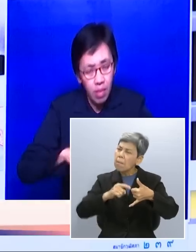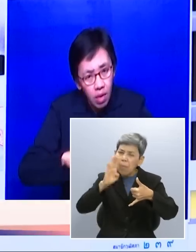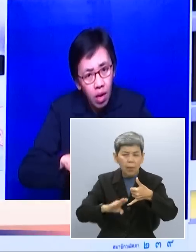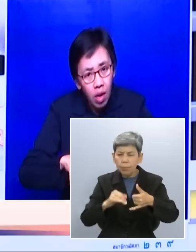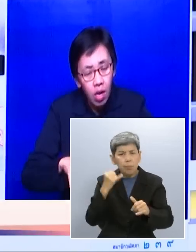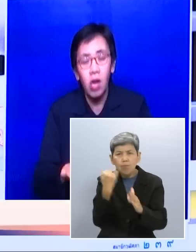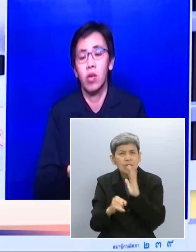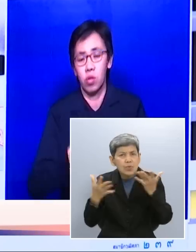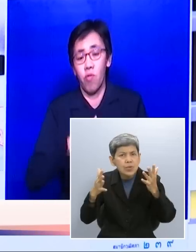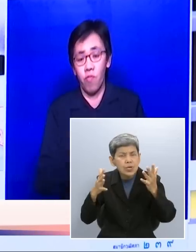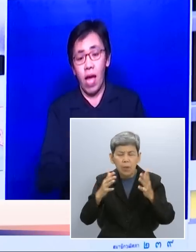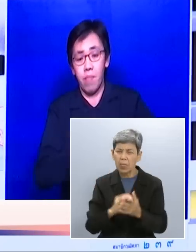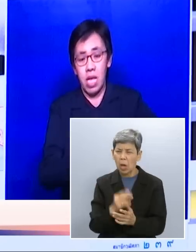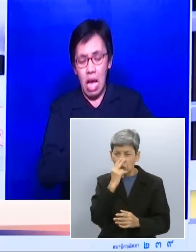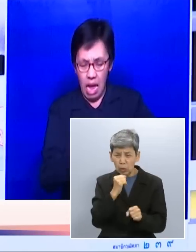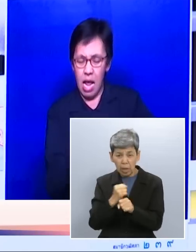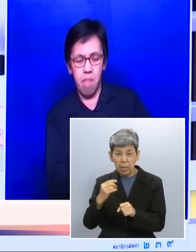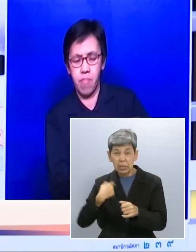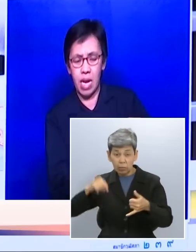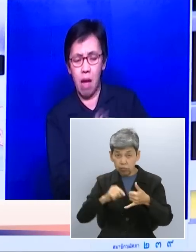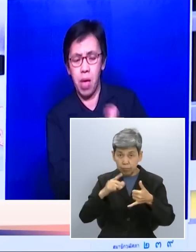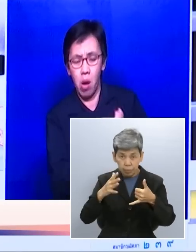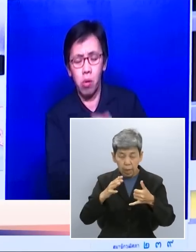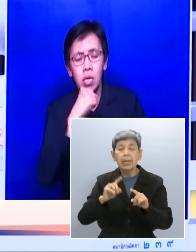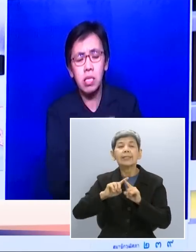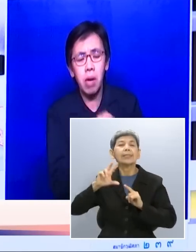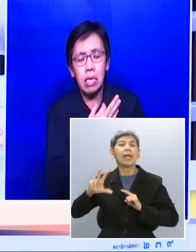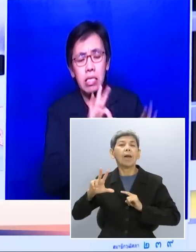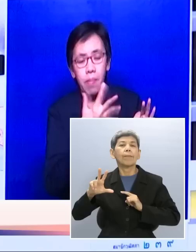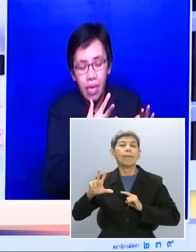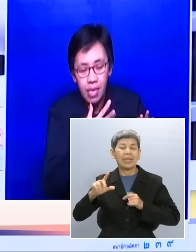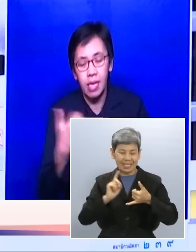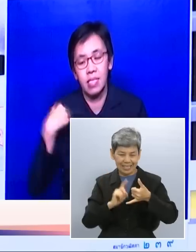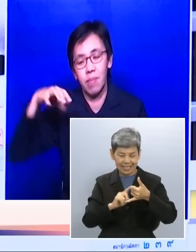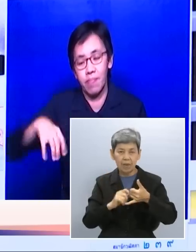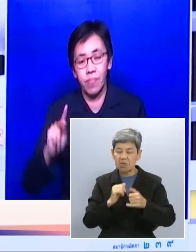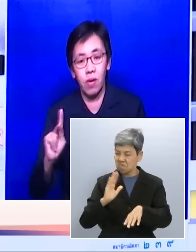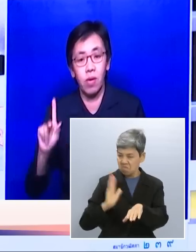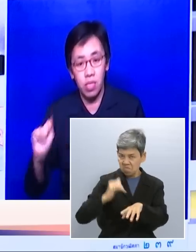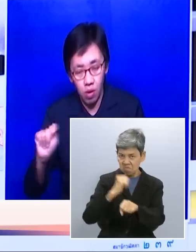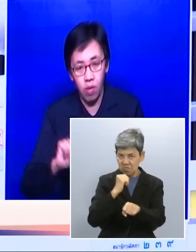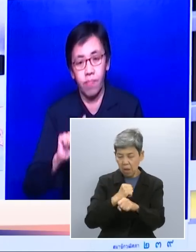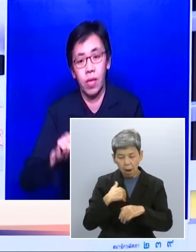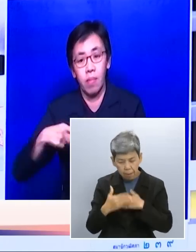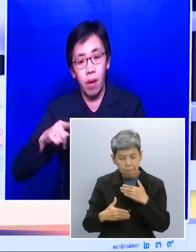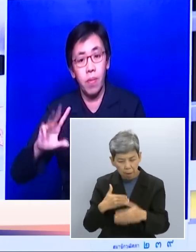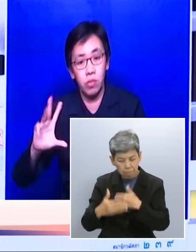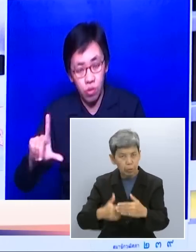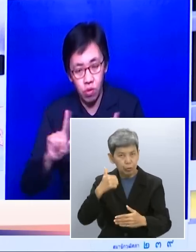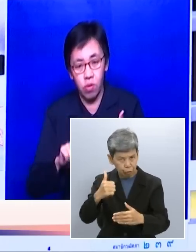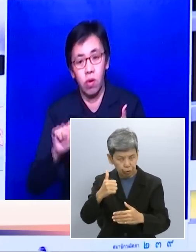ห้ามใดๆไม่ใช่ว่าถูกศาลตัดสิทธิ์ 3เป็นคนที่มีความสามารถในการขับเคลื่อนประเทศ